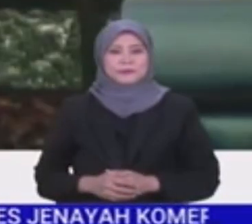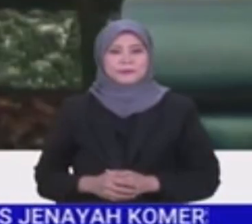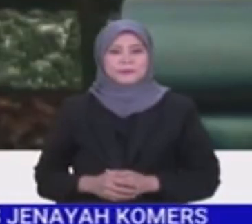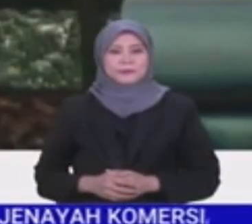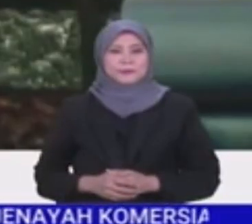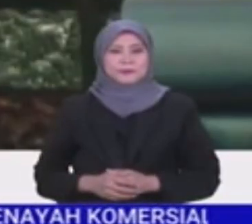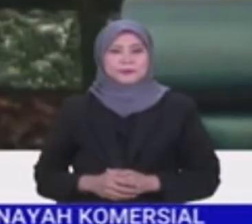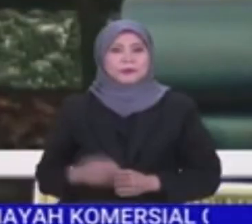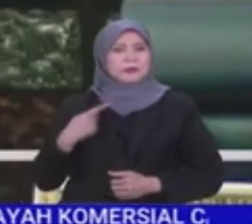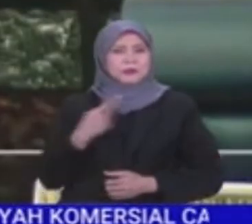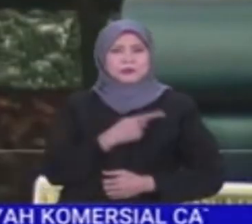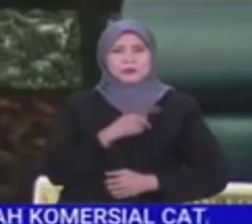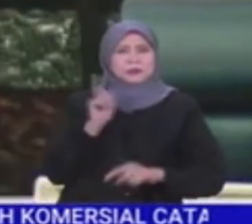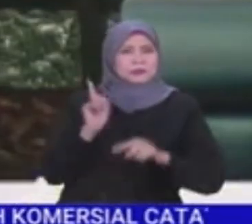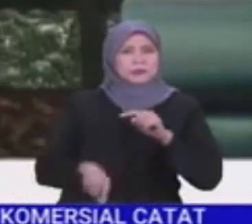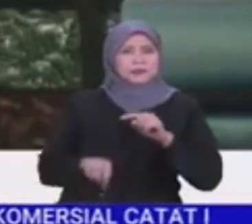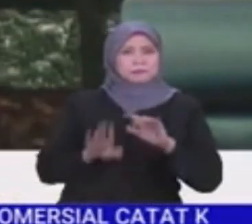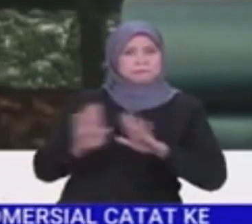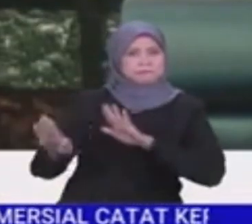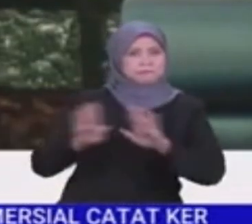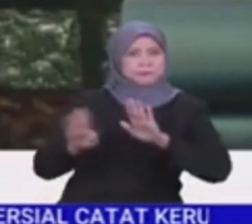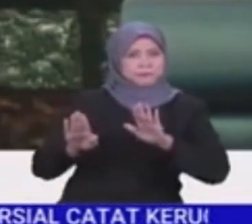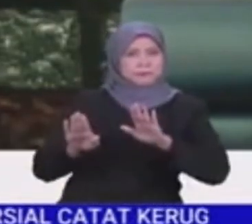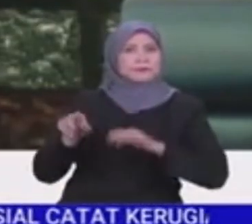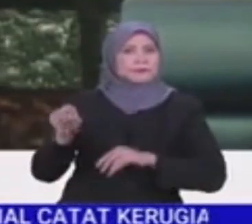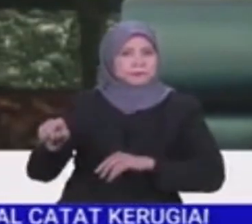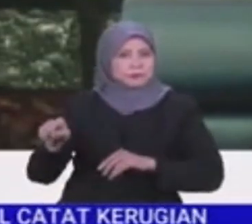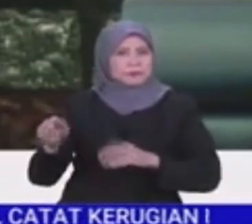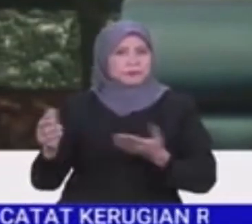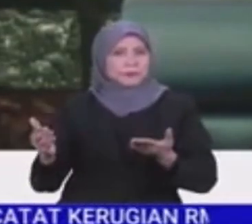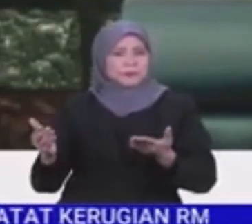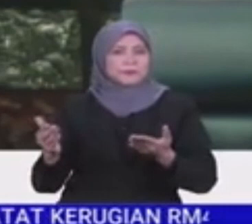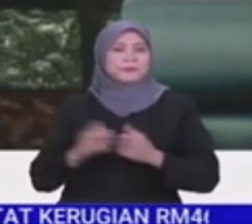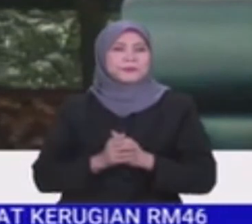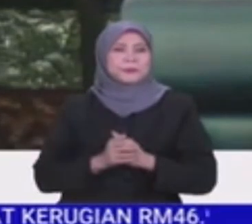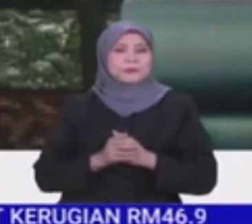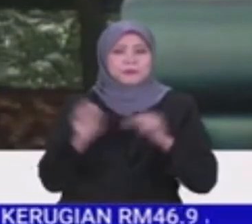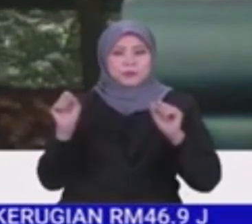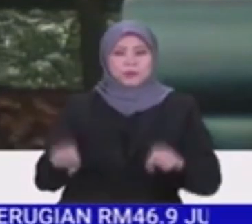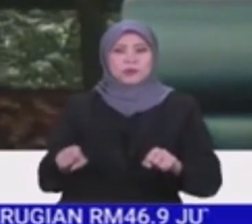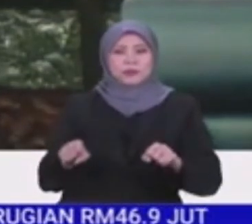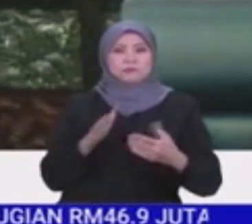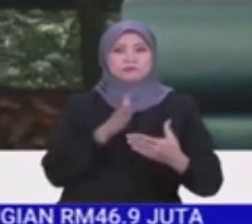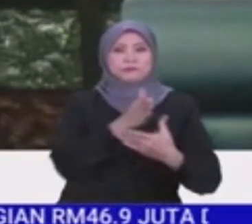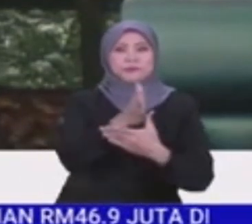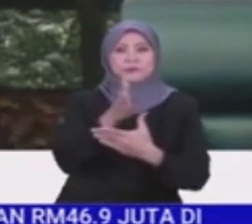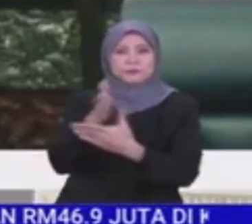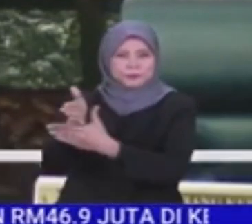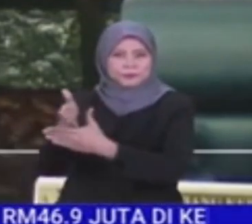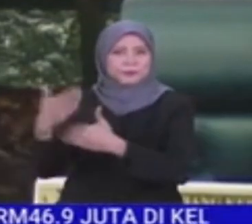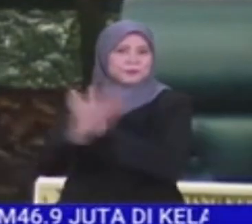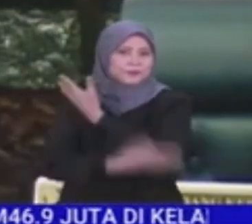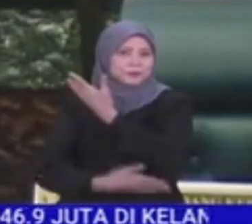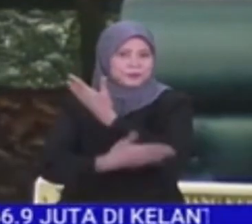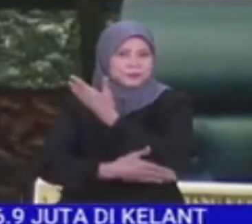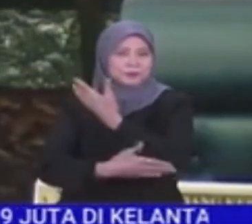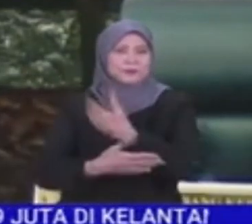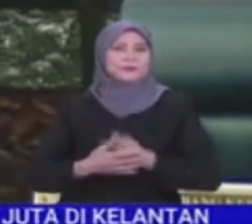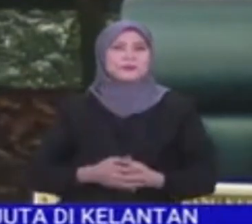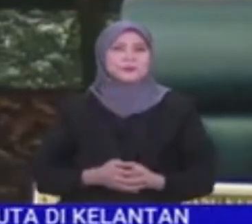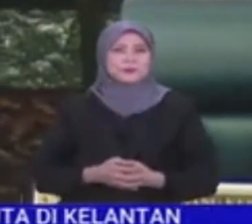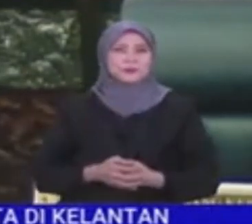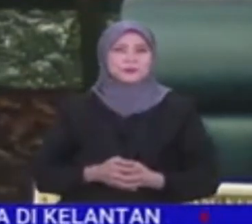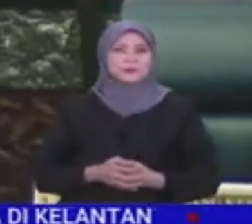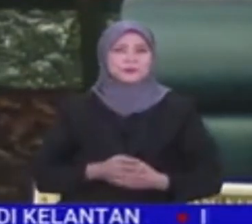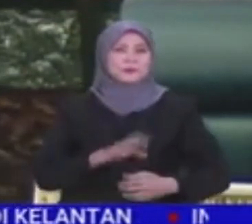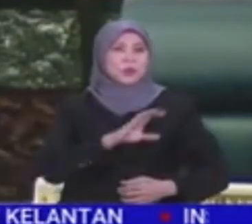kita tidak boleh berkompromi dengan anasir anasir yang mengancam keselamatan Negara dan tugas